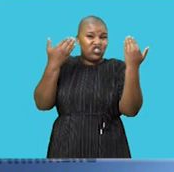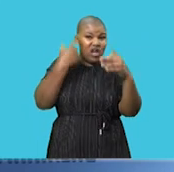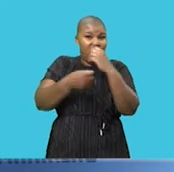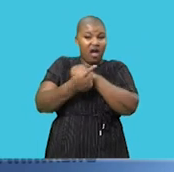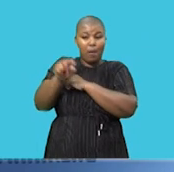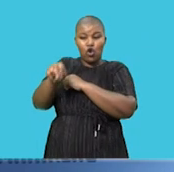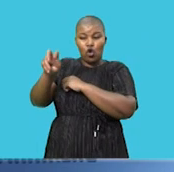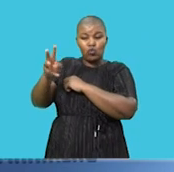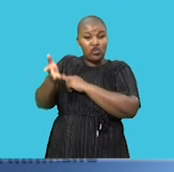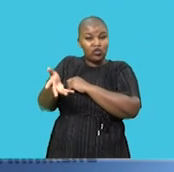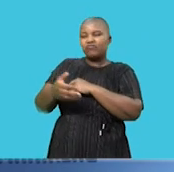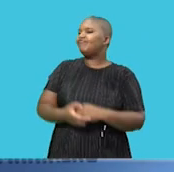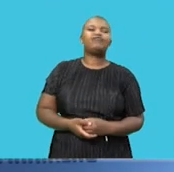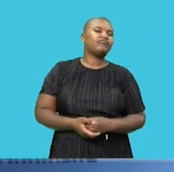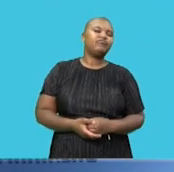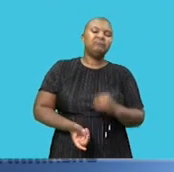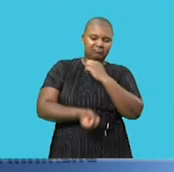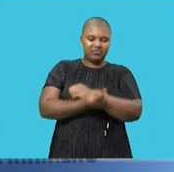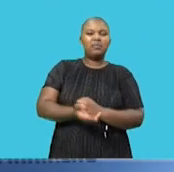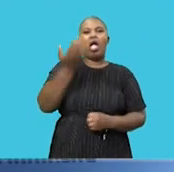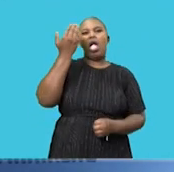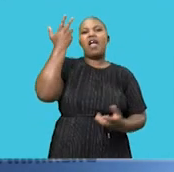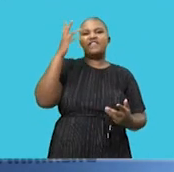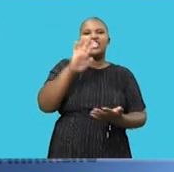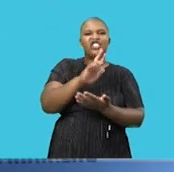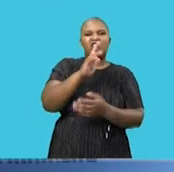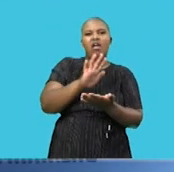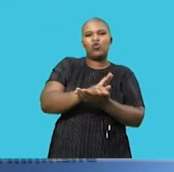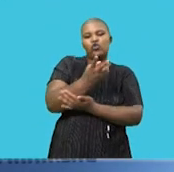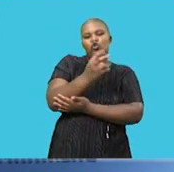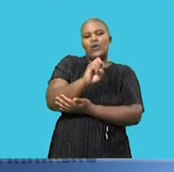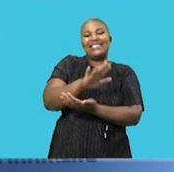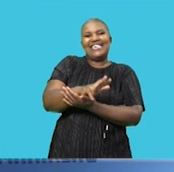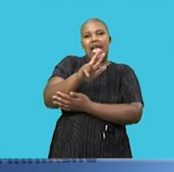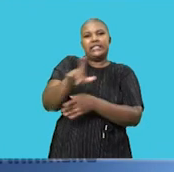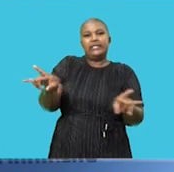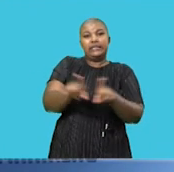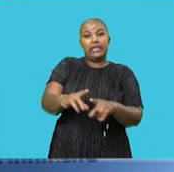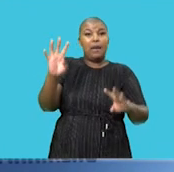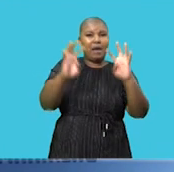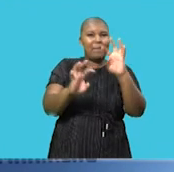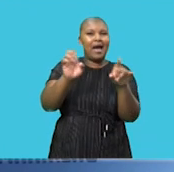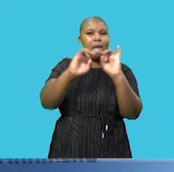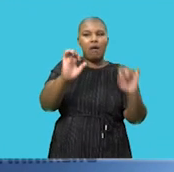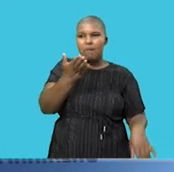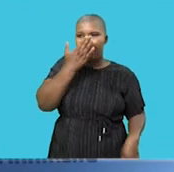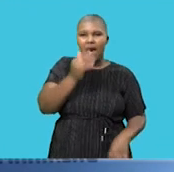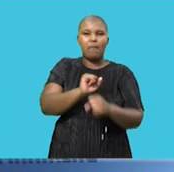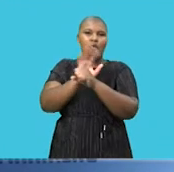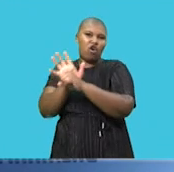siqala ukusingatha umcimbi ofunze lona ngonyaka ka-2018 lapho basingatha khona umcimbi base bephazanyiswa-ke